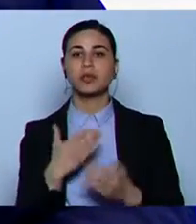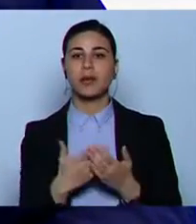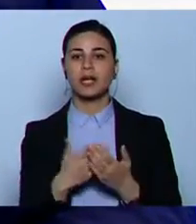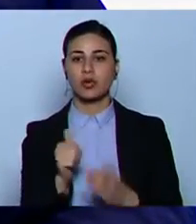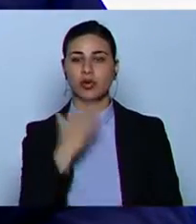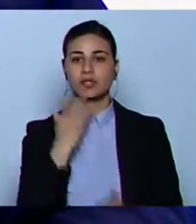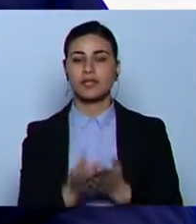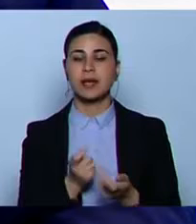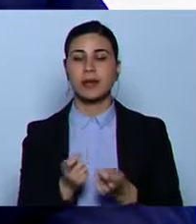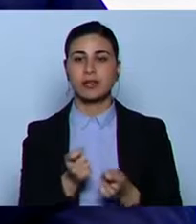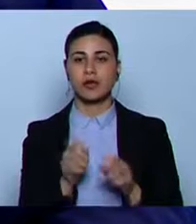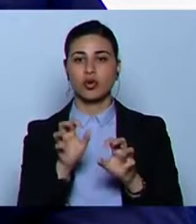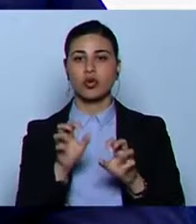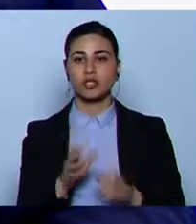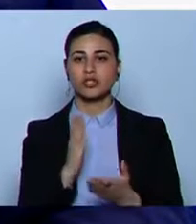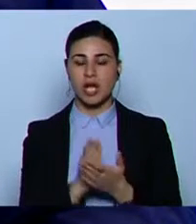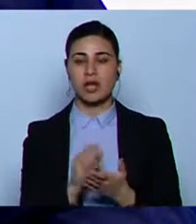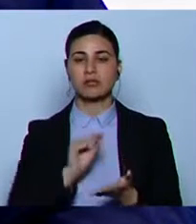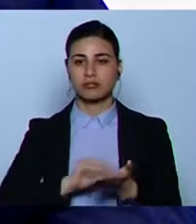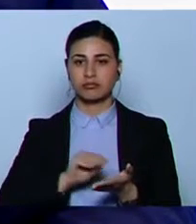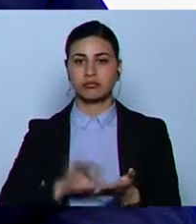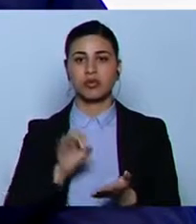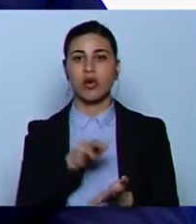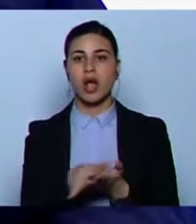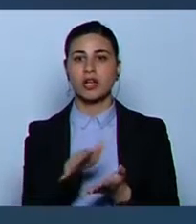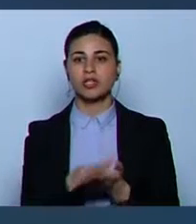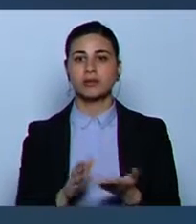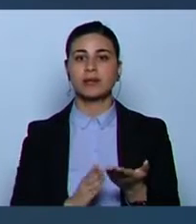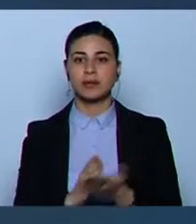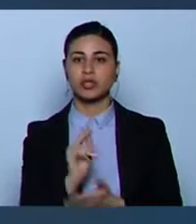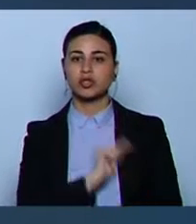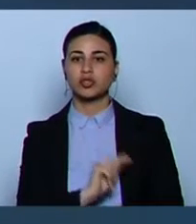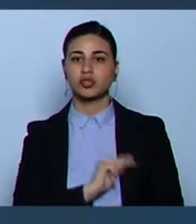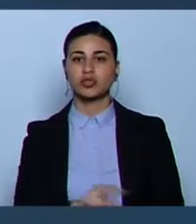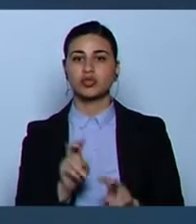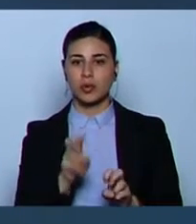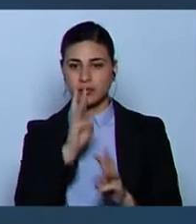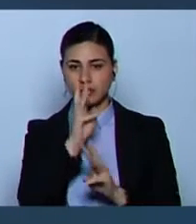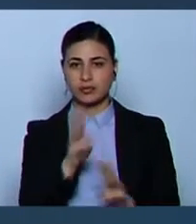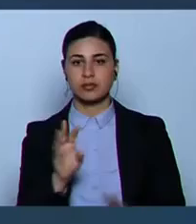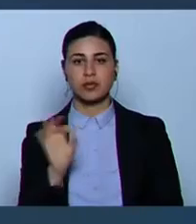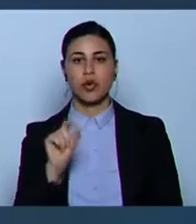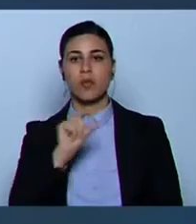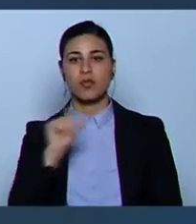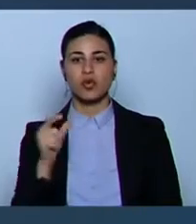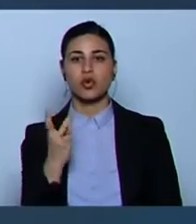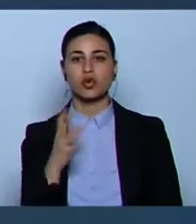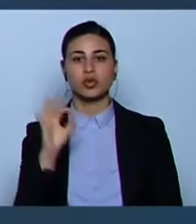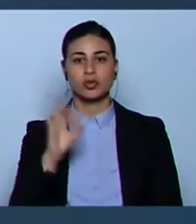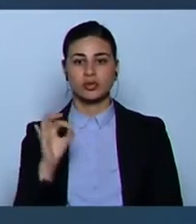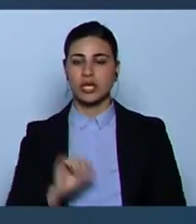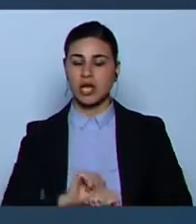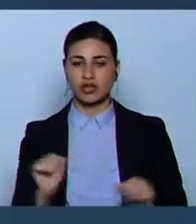როგორც თვითმართველობის კოდექსში არის განსაზღვრული ხარჯებთან მიმართება შრომითი ანაზღაურების მუხლი 25% არ